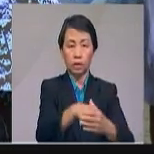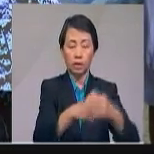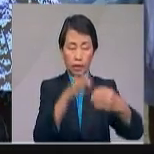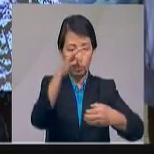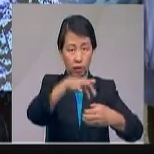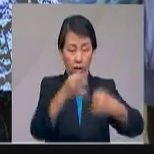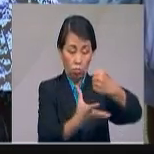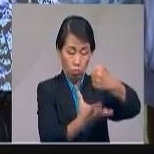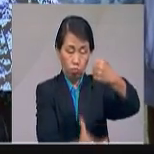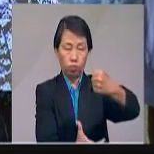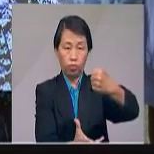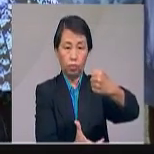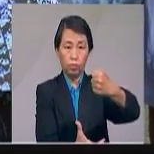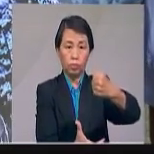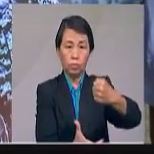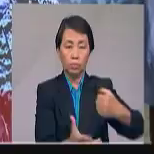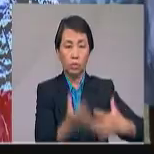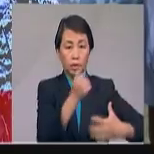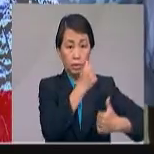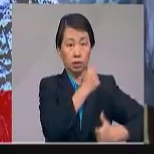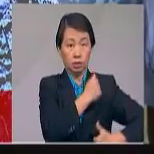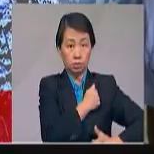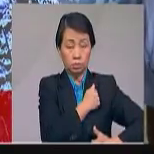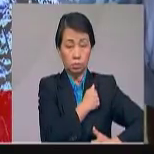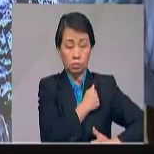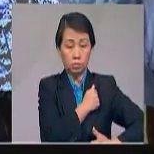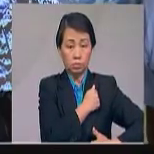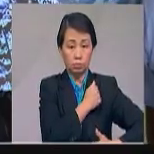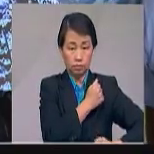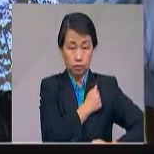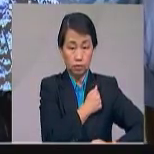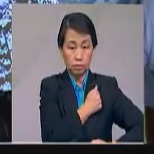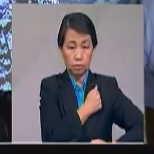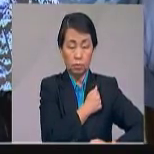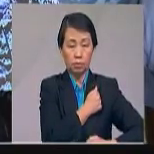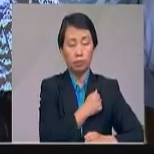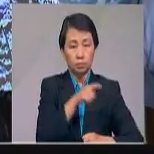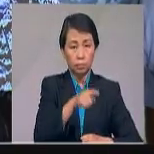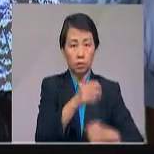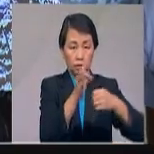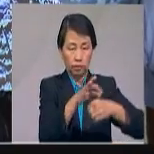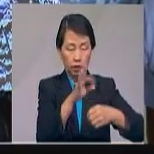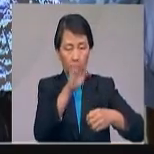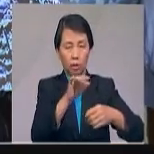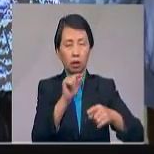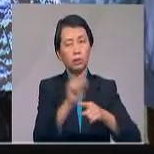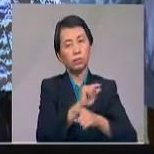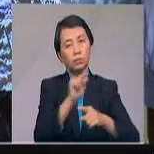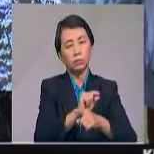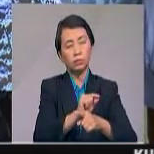tabung pahlawan di mana dia akan digunakan